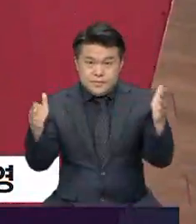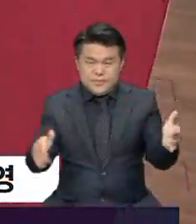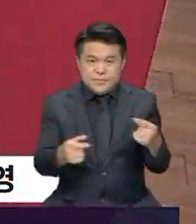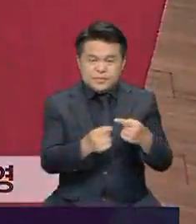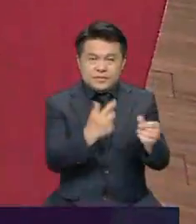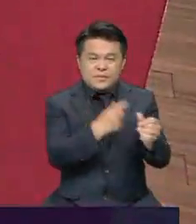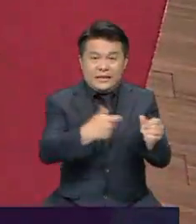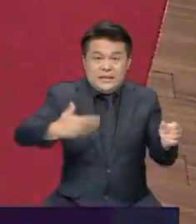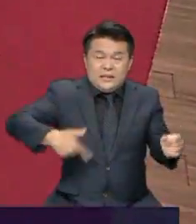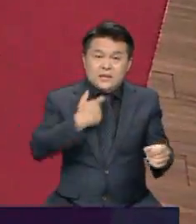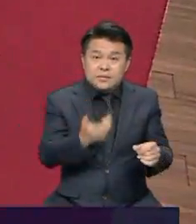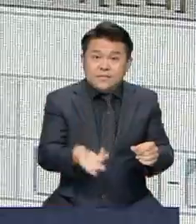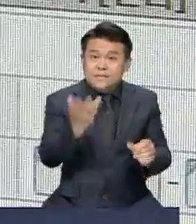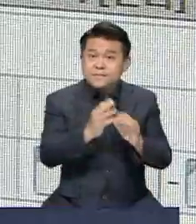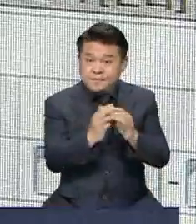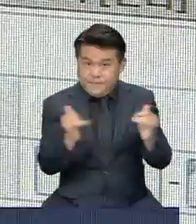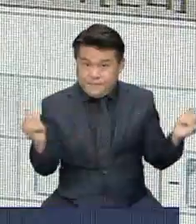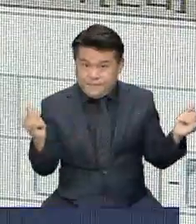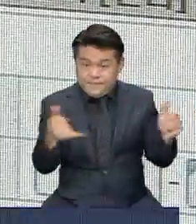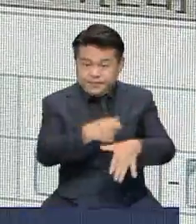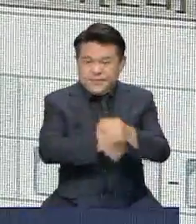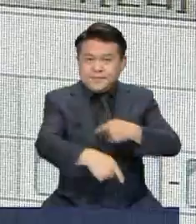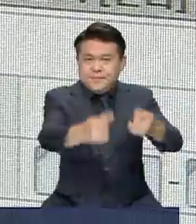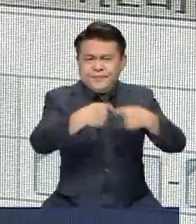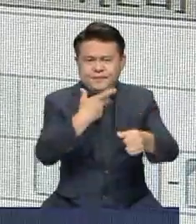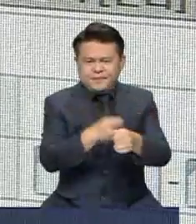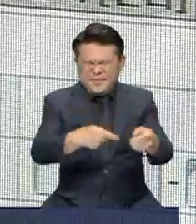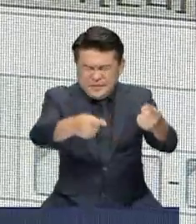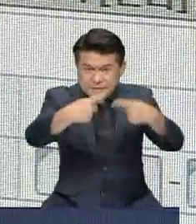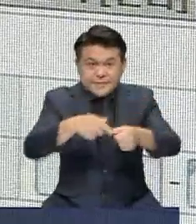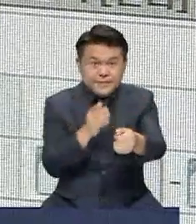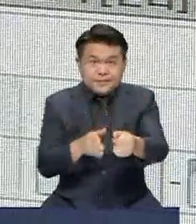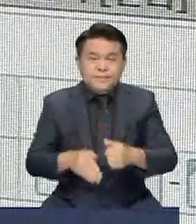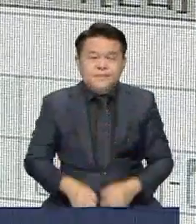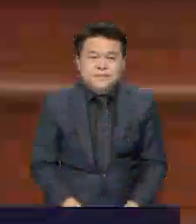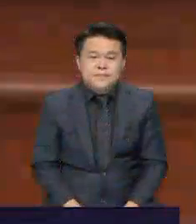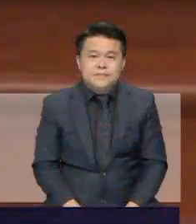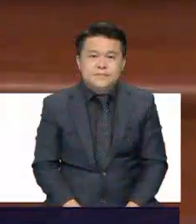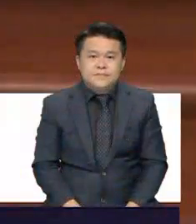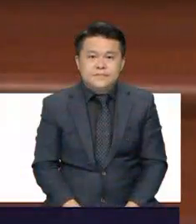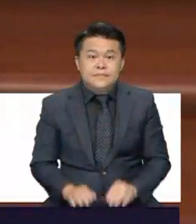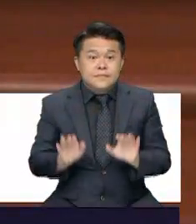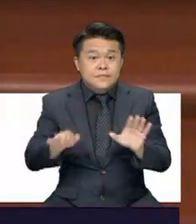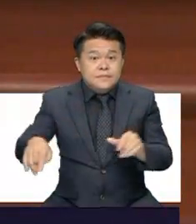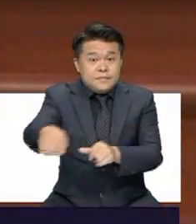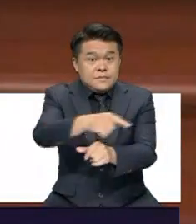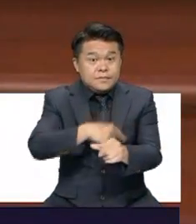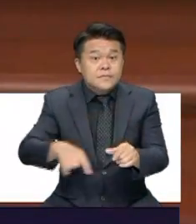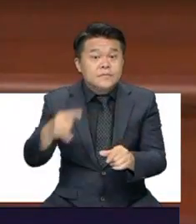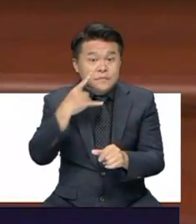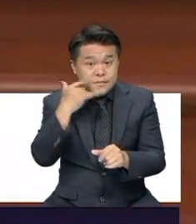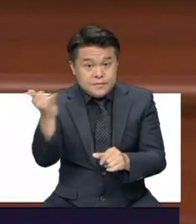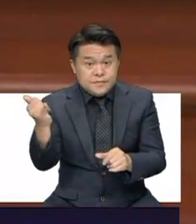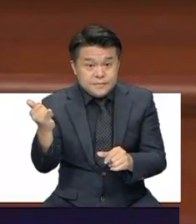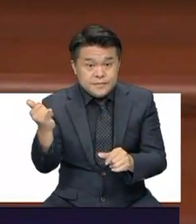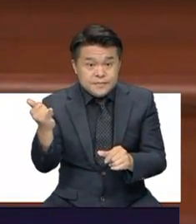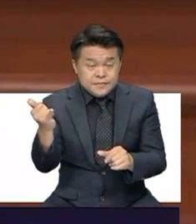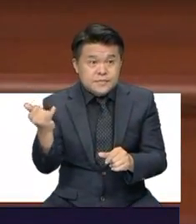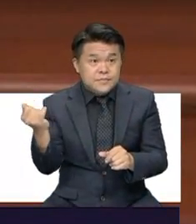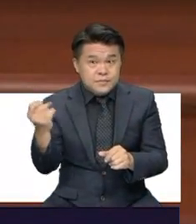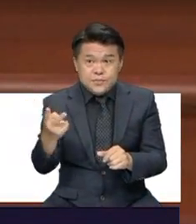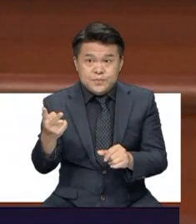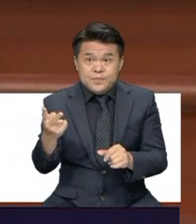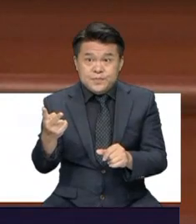못한 60세 이상 어르신들의 적극적인 참여를 요청했습니다. 주변에서 이 부모님 세대들에